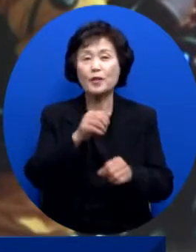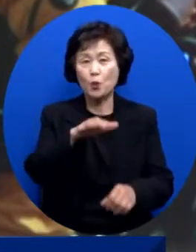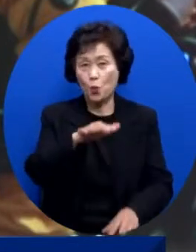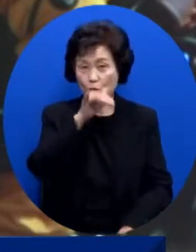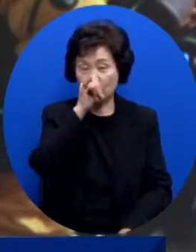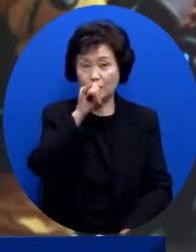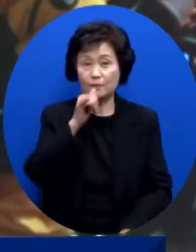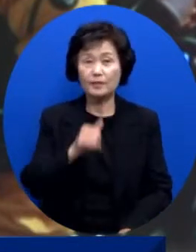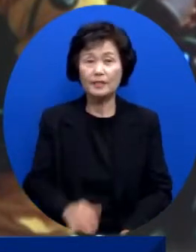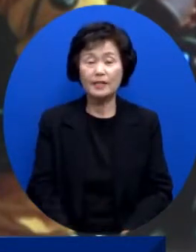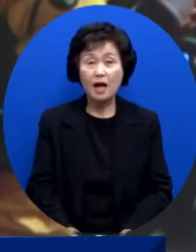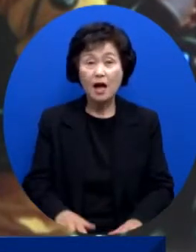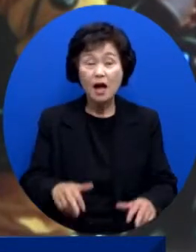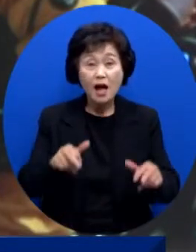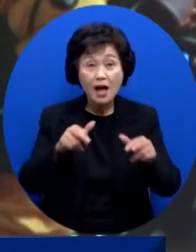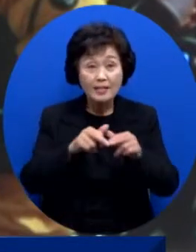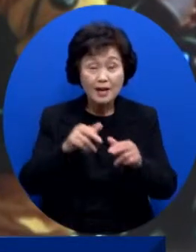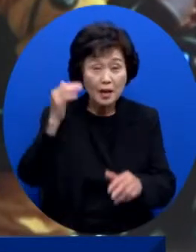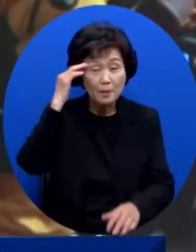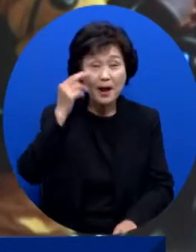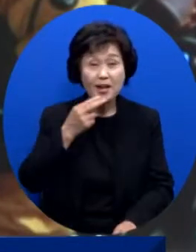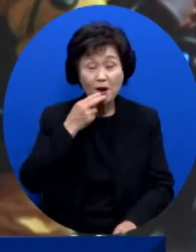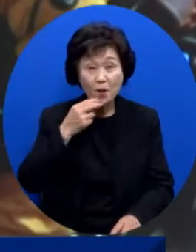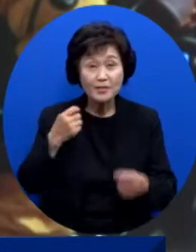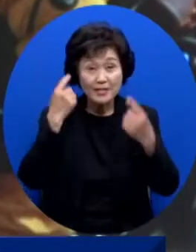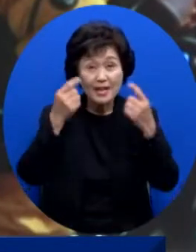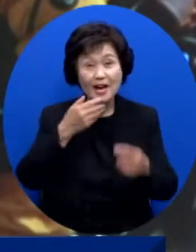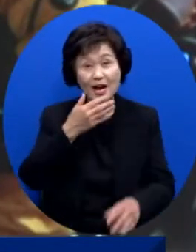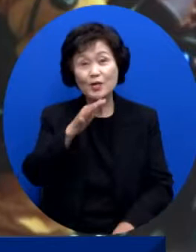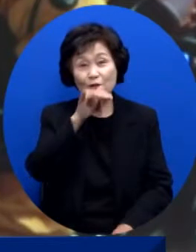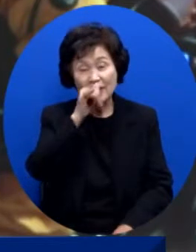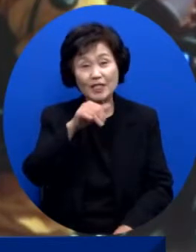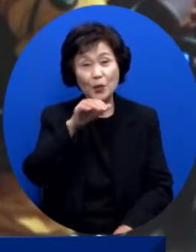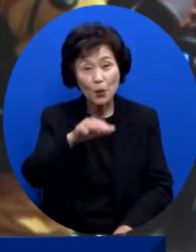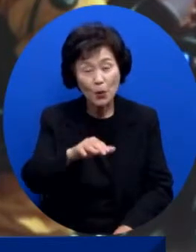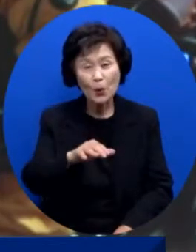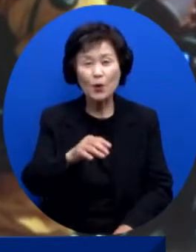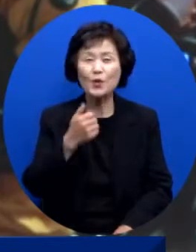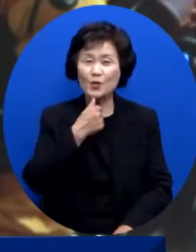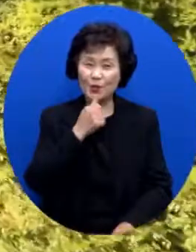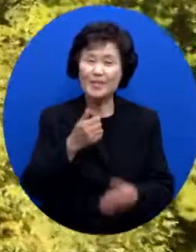무장애 환경을 만들어가고 있는 모아스토리의 이지트립을 김수지 기자가 소개합니다.